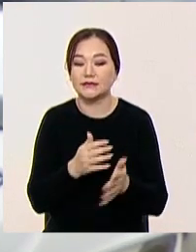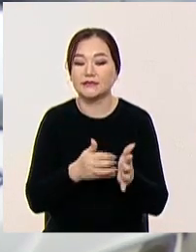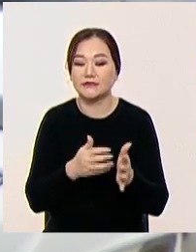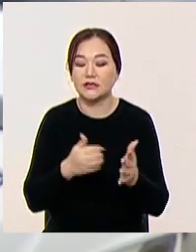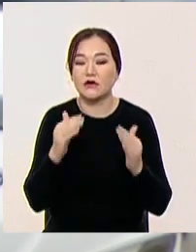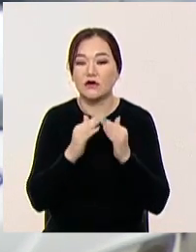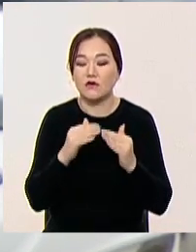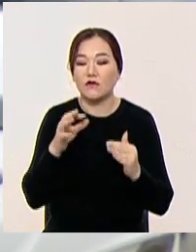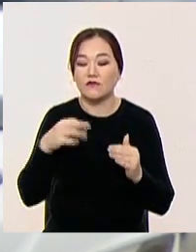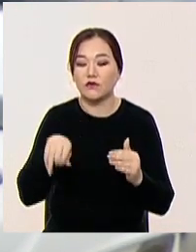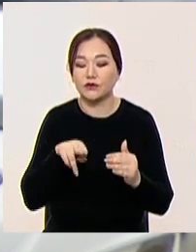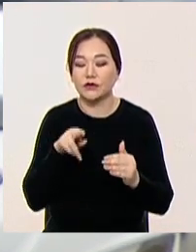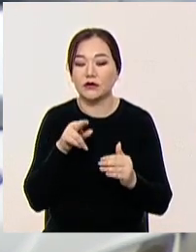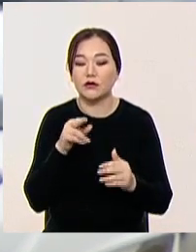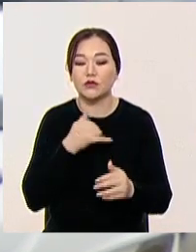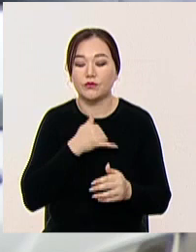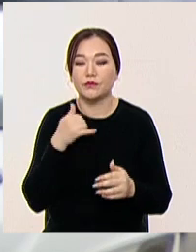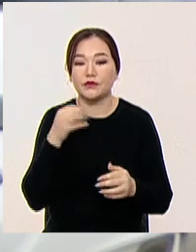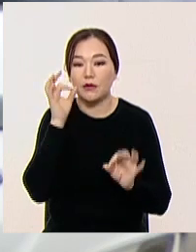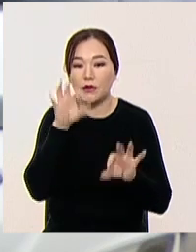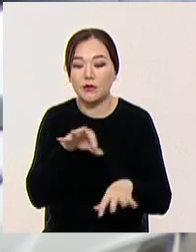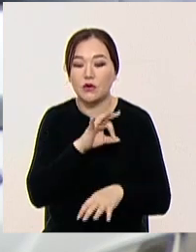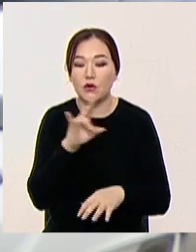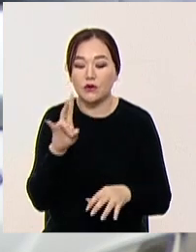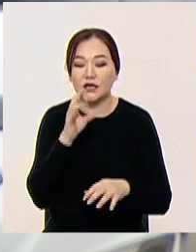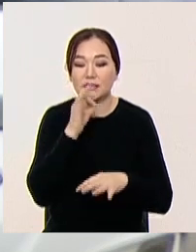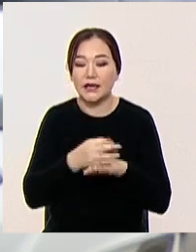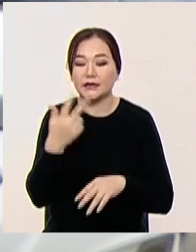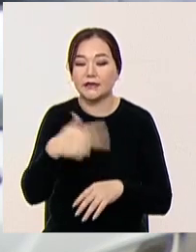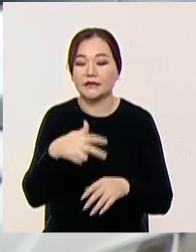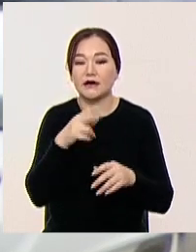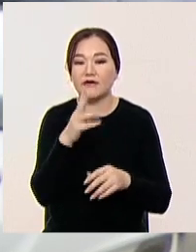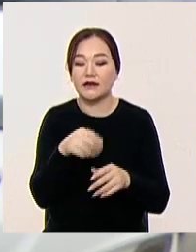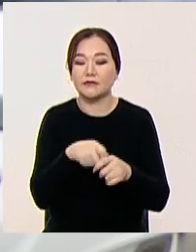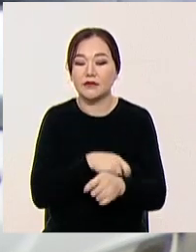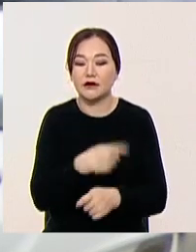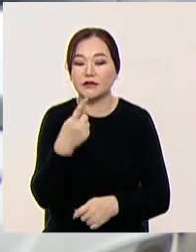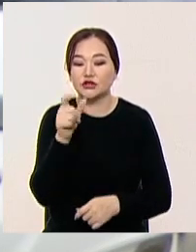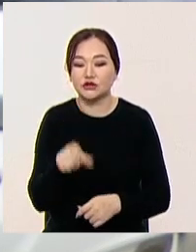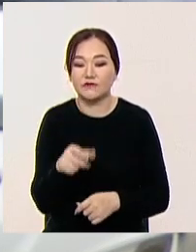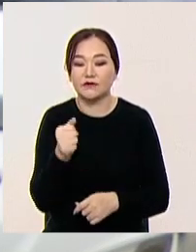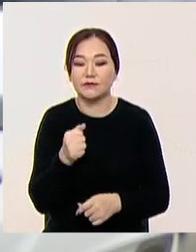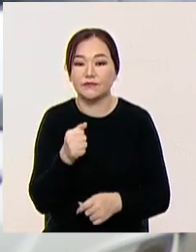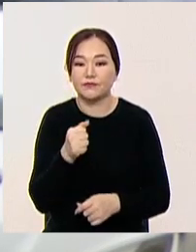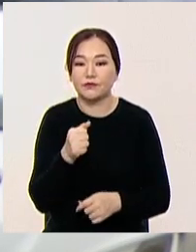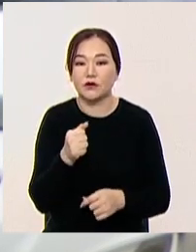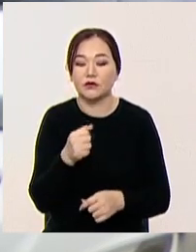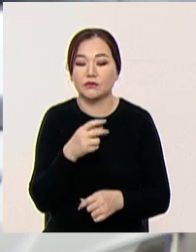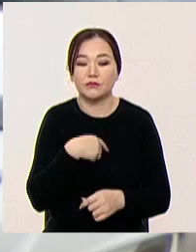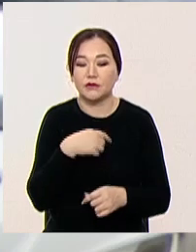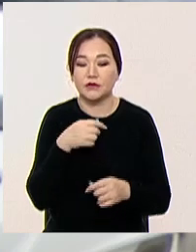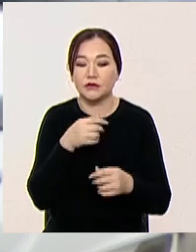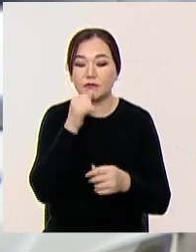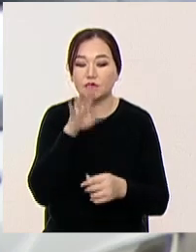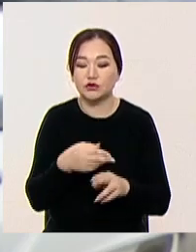жилого фонда. Я напоминаю, что по меркам ООН 30 квадратных метров на одного человека. Да? Мы не